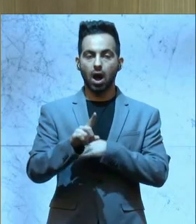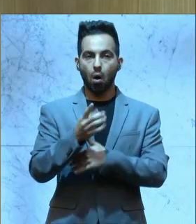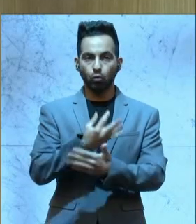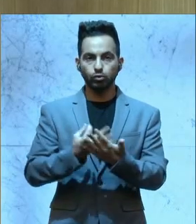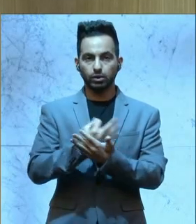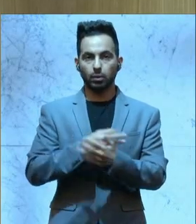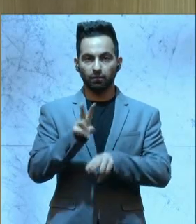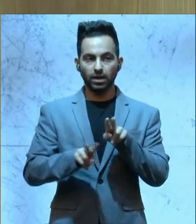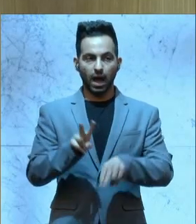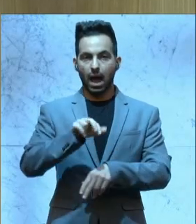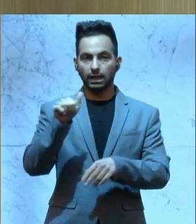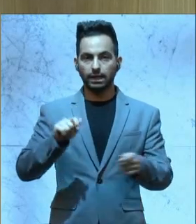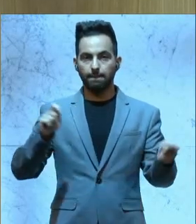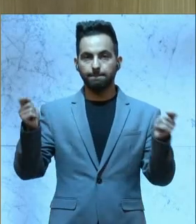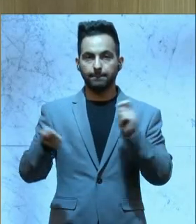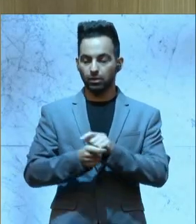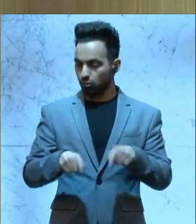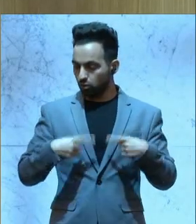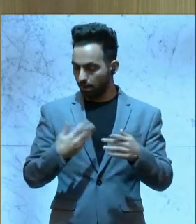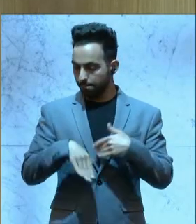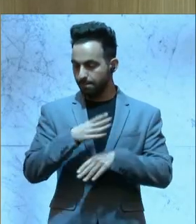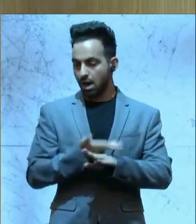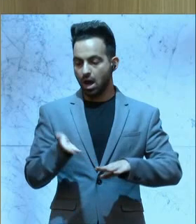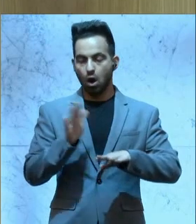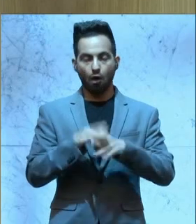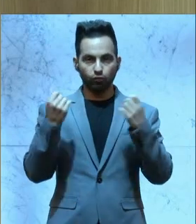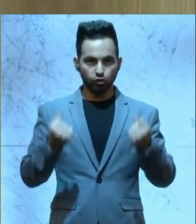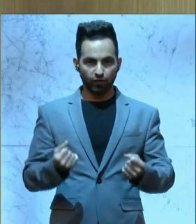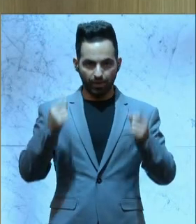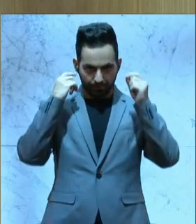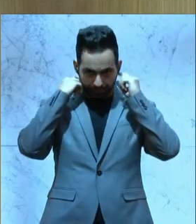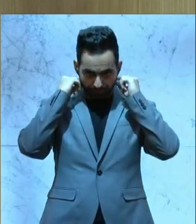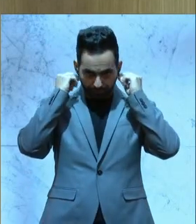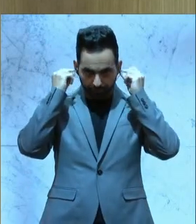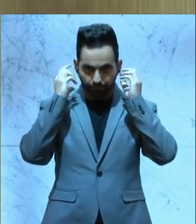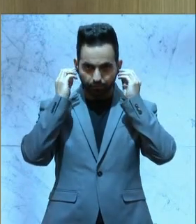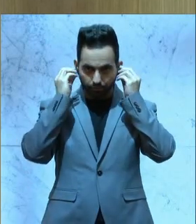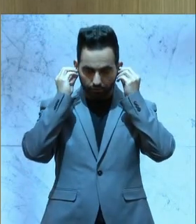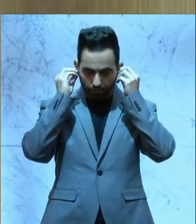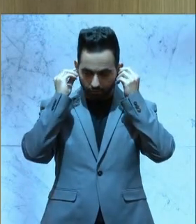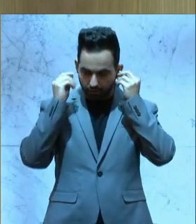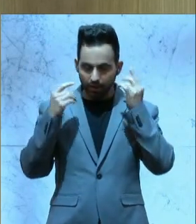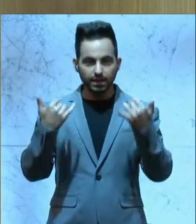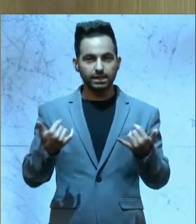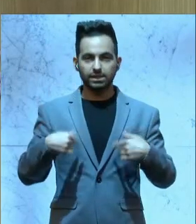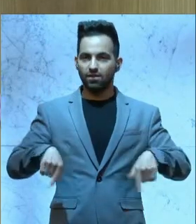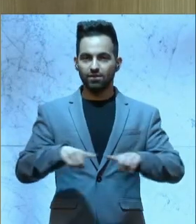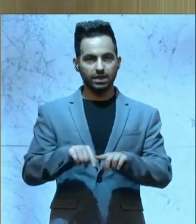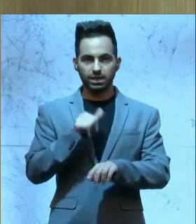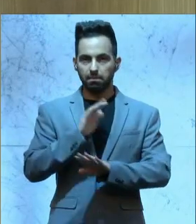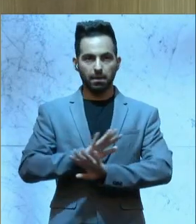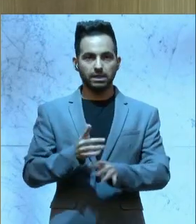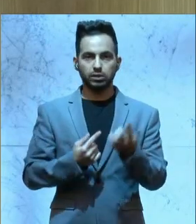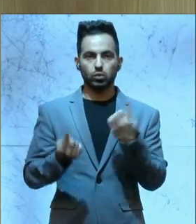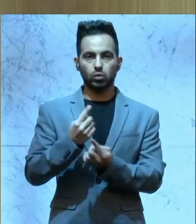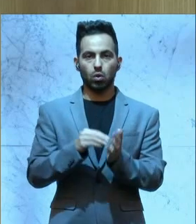Pflege zu akademisieren und damit zu erschweren. Wir sind heute nicht mehr in einer Situation, wo wir sagen können, ja, dann machen wir